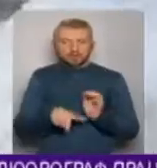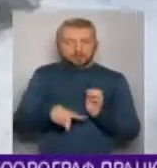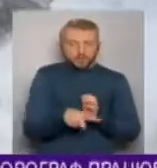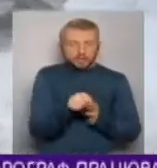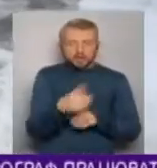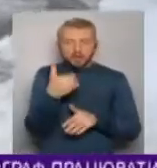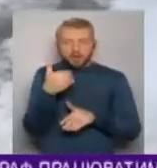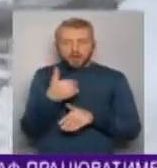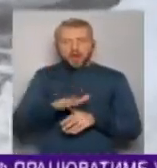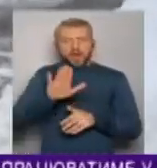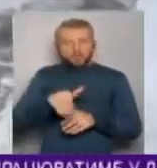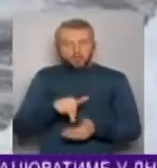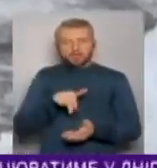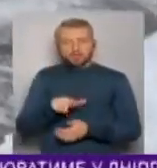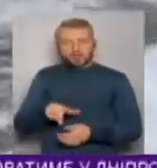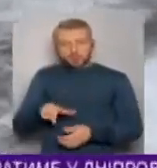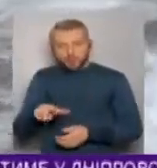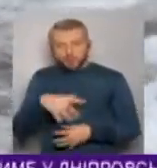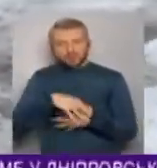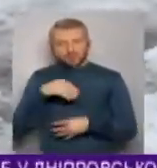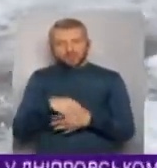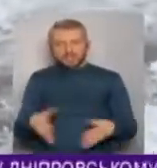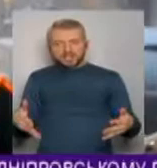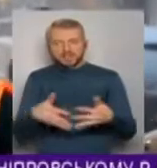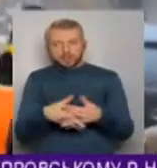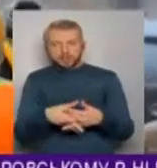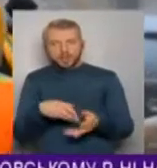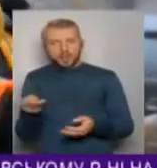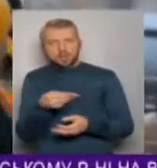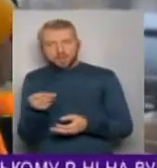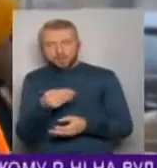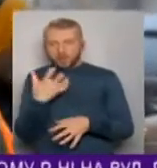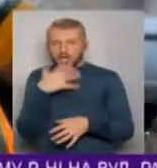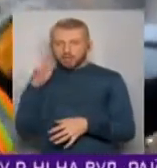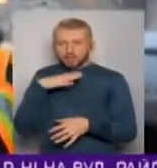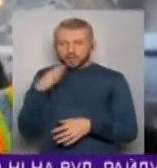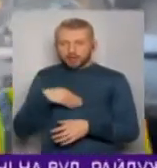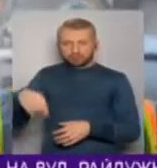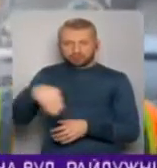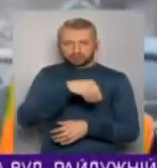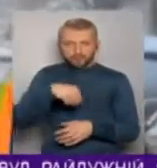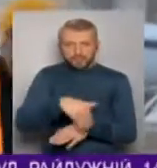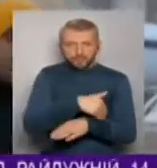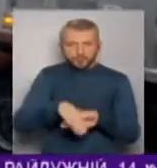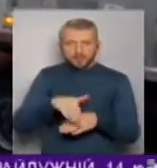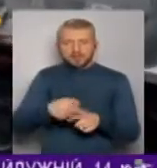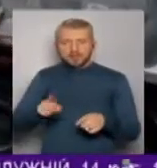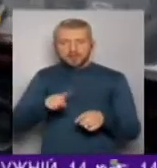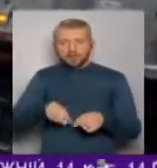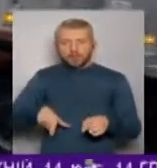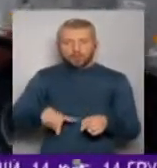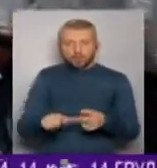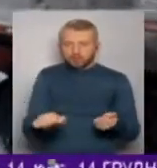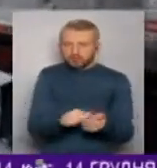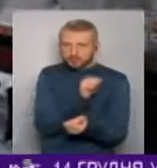вже тротуари. Шведи змішують пісок з гарячою водою і розбризкують на вулицях, після чого поверхня дороги стає